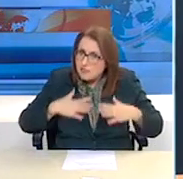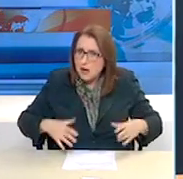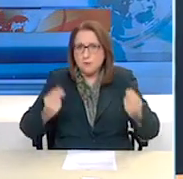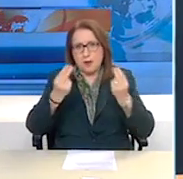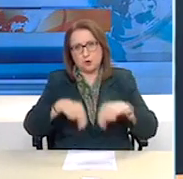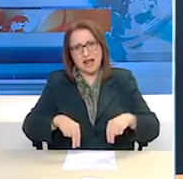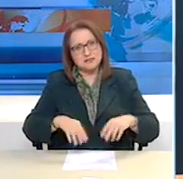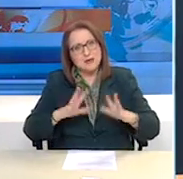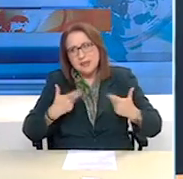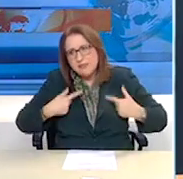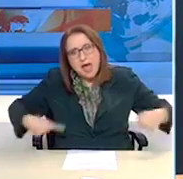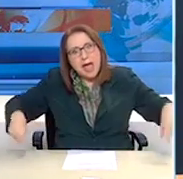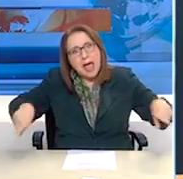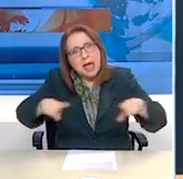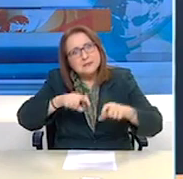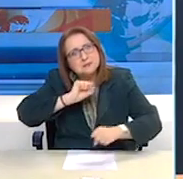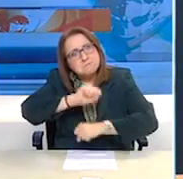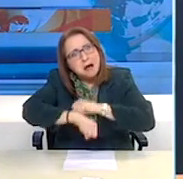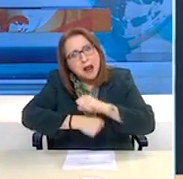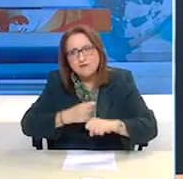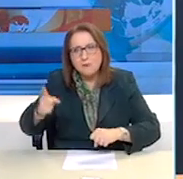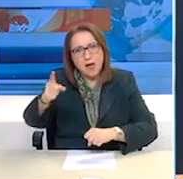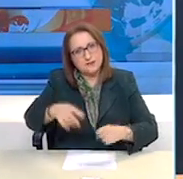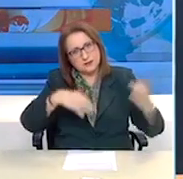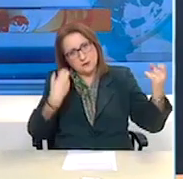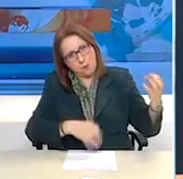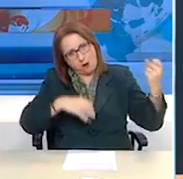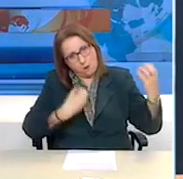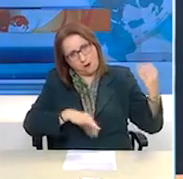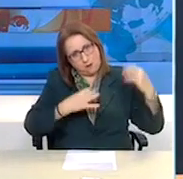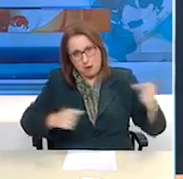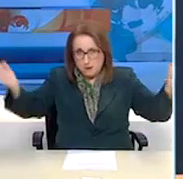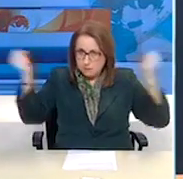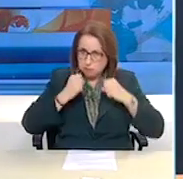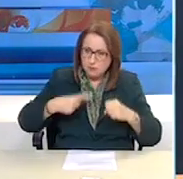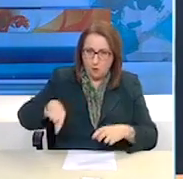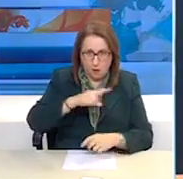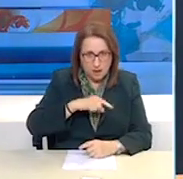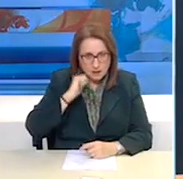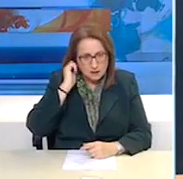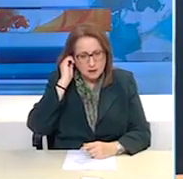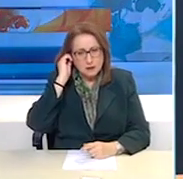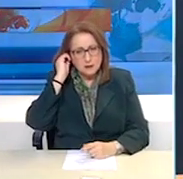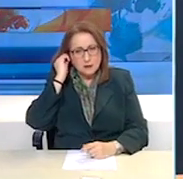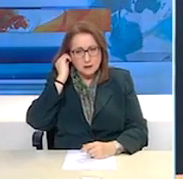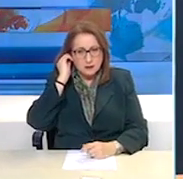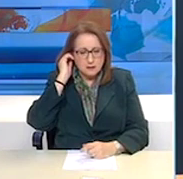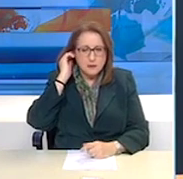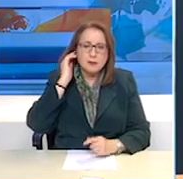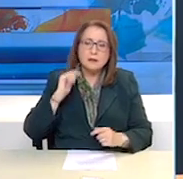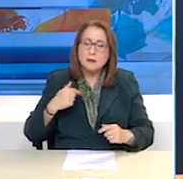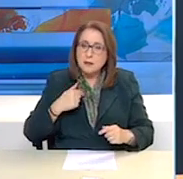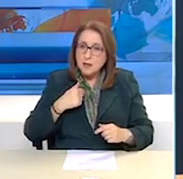αποτέλεσμα. Ευγνωμονούμε τη συντριπτική πλειοψηφία των συμπολιτών μας, των Ελλήνων πολιτών, αναγνωρίζοντας τις μέχρι σήμερα